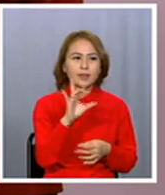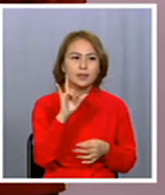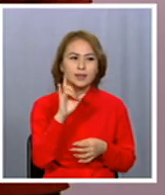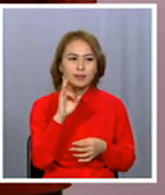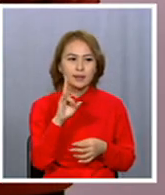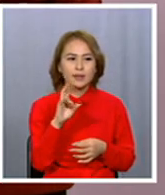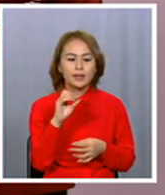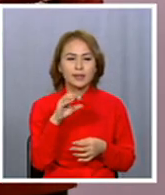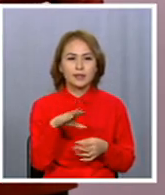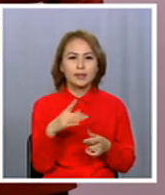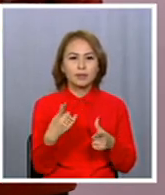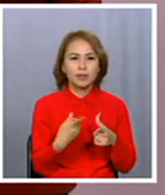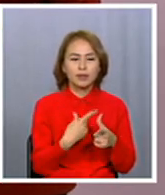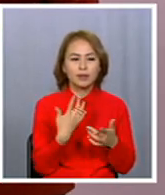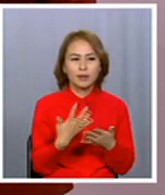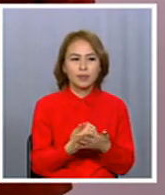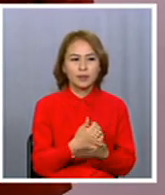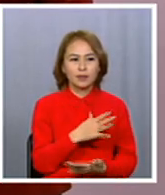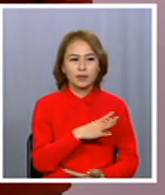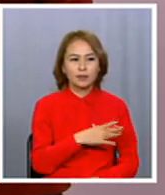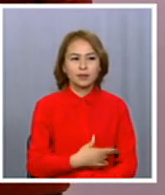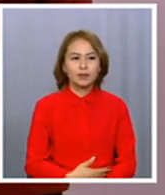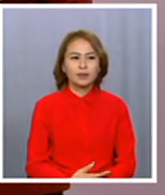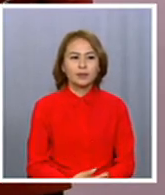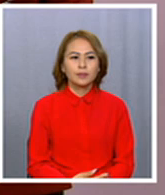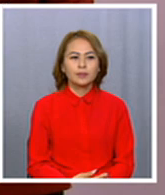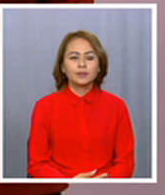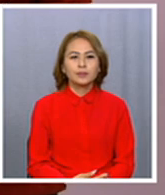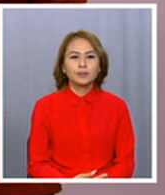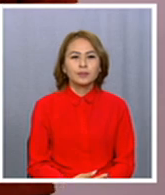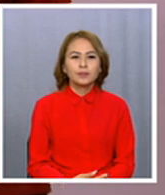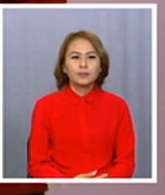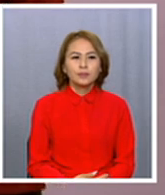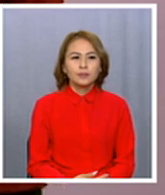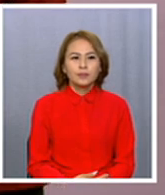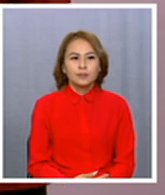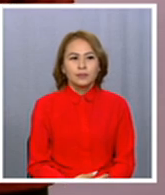етістік пен сын есімді таптыңдар.